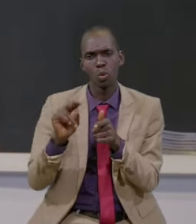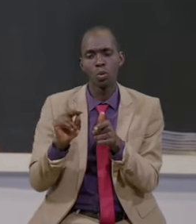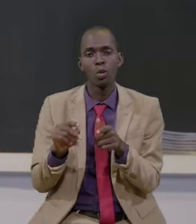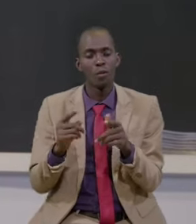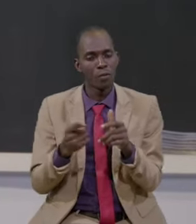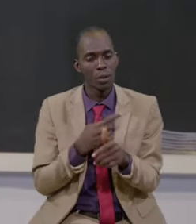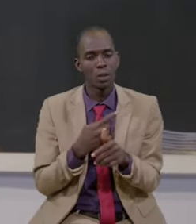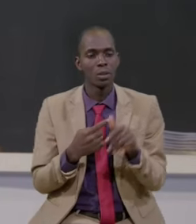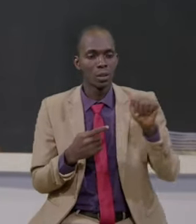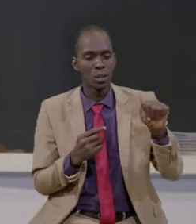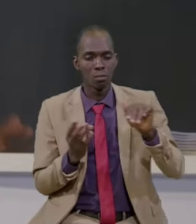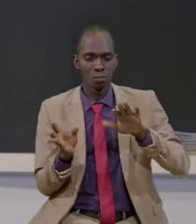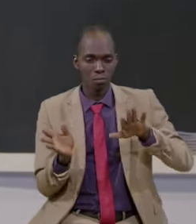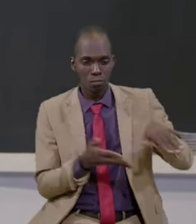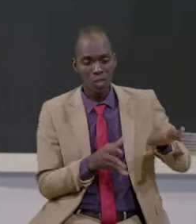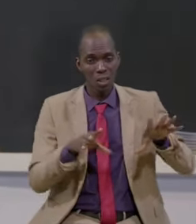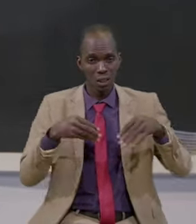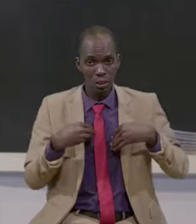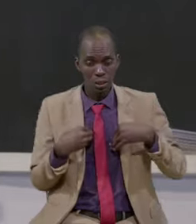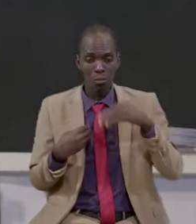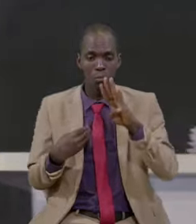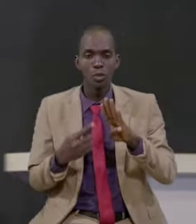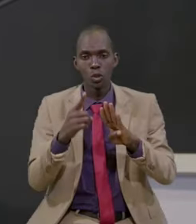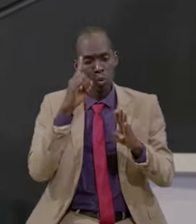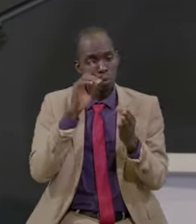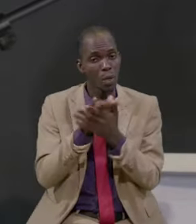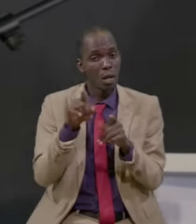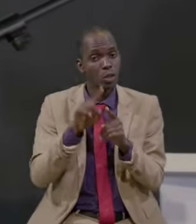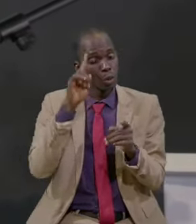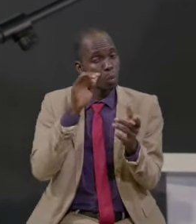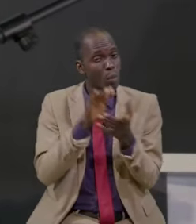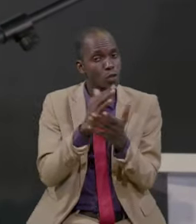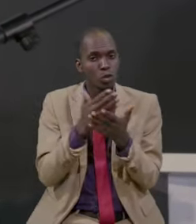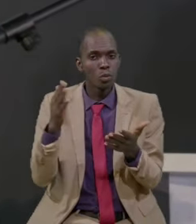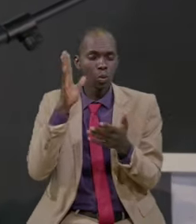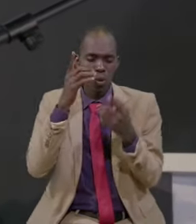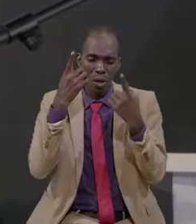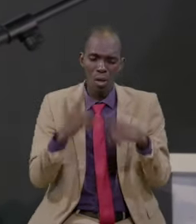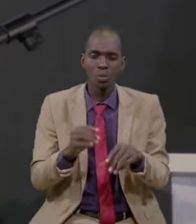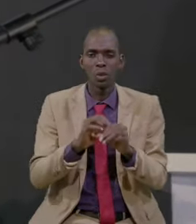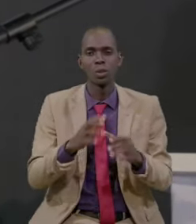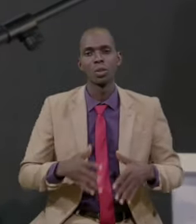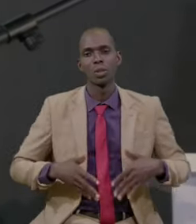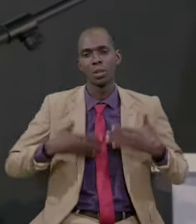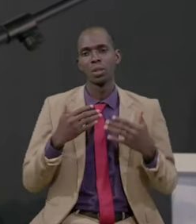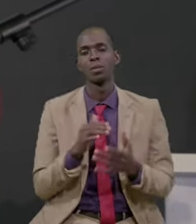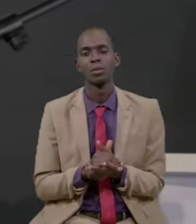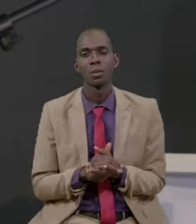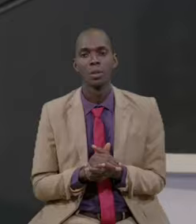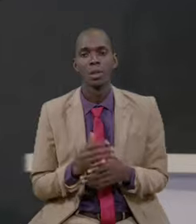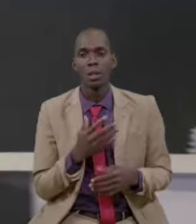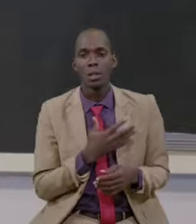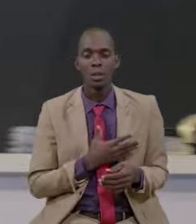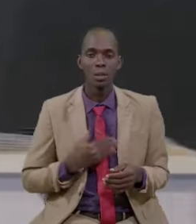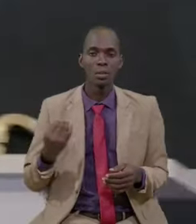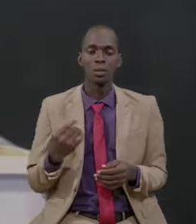Comme vous croyez, quelque chose de nouveau arrive dans votre vie. Et de repentez-vous, abandonnez vos péchés et